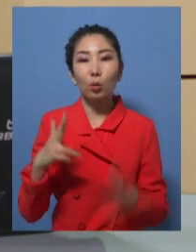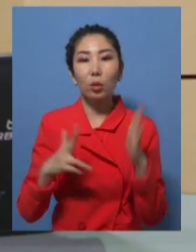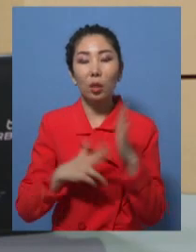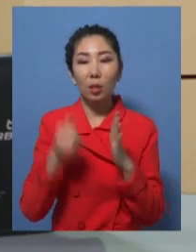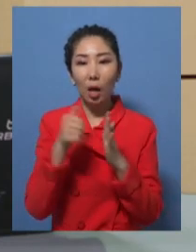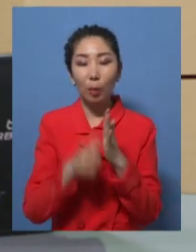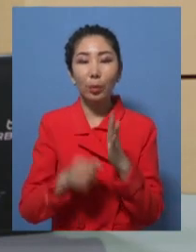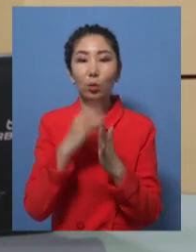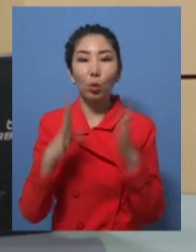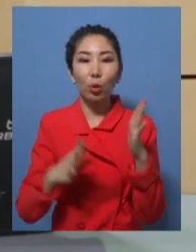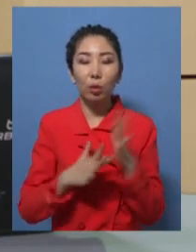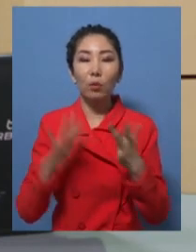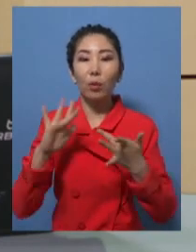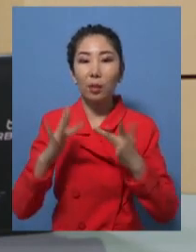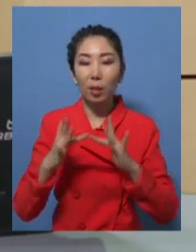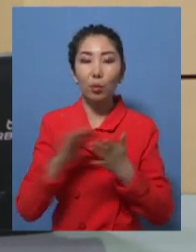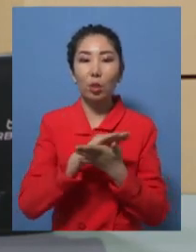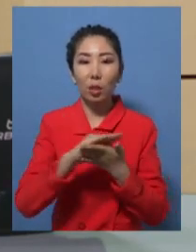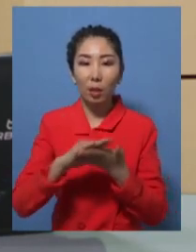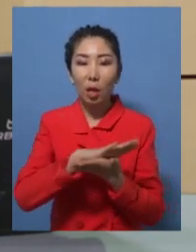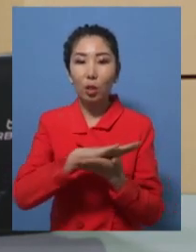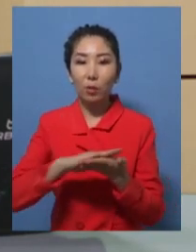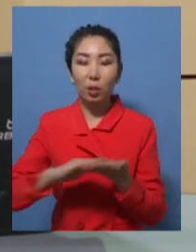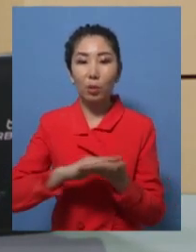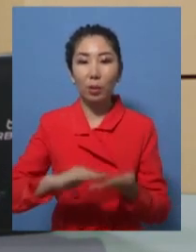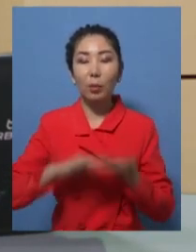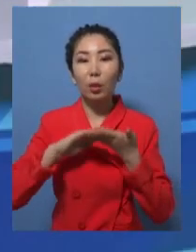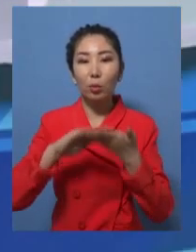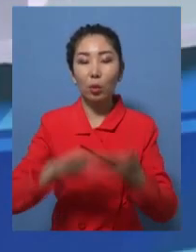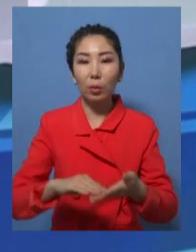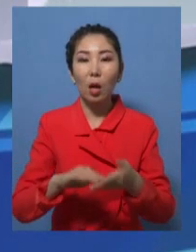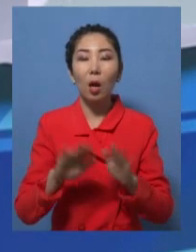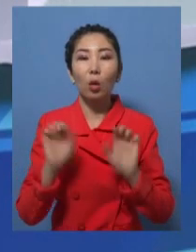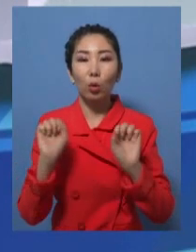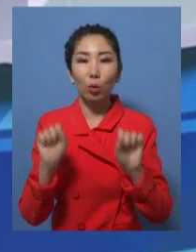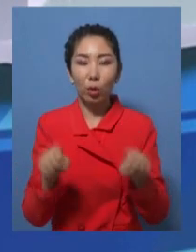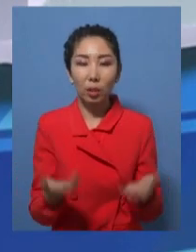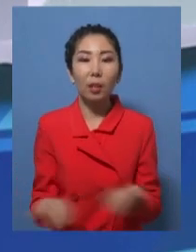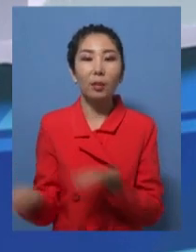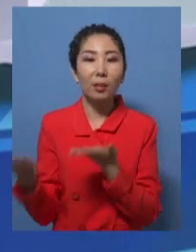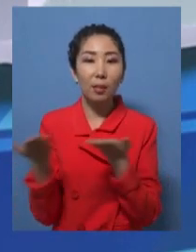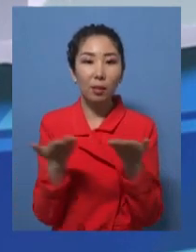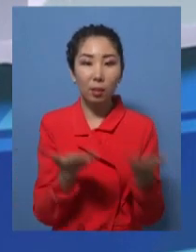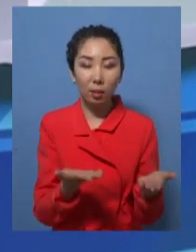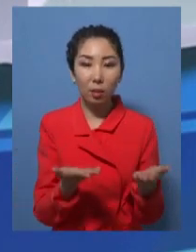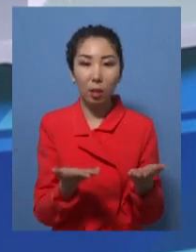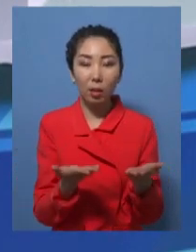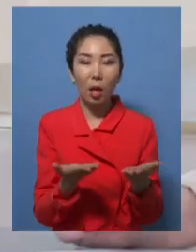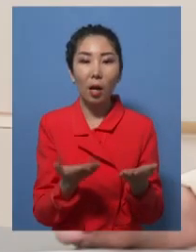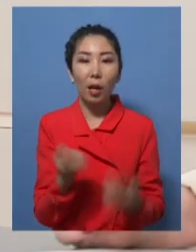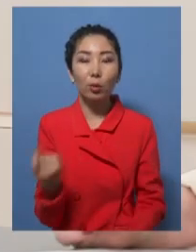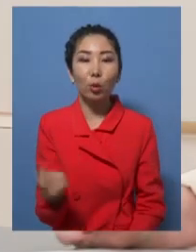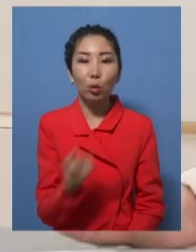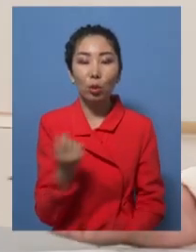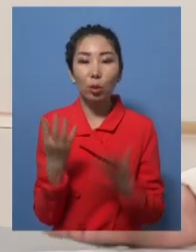8700-028-58-69 WhatsApp желісіне сұрақтарыңыз жіберулеріңізге болады. Алмас Төрекелдіұлы, студиямызға қош келдіңіз. Енді санаулы